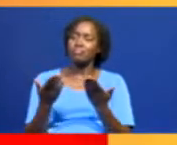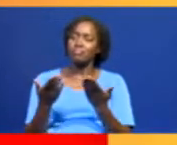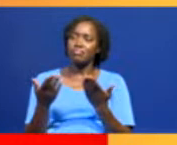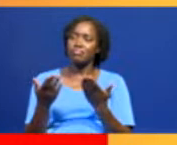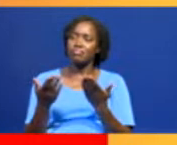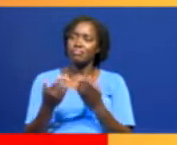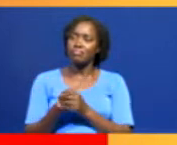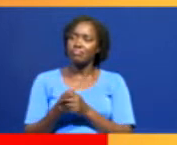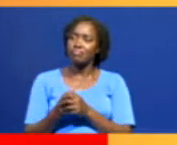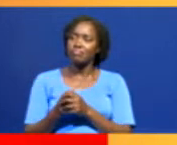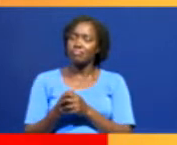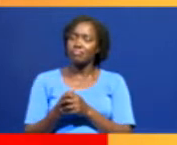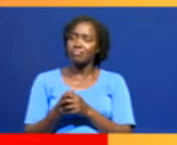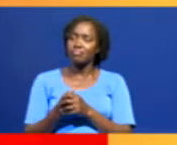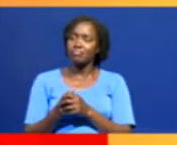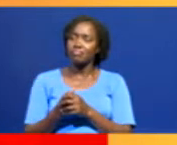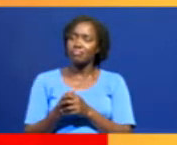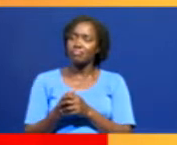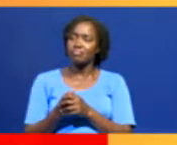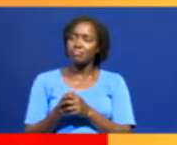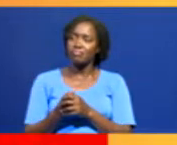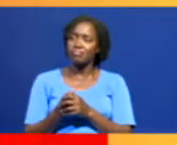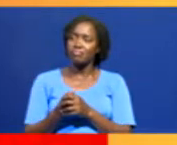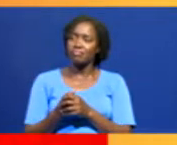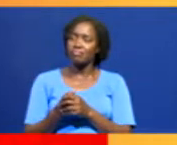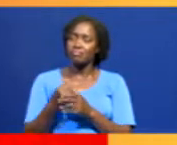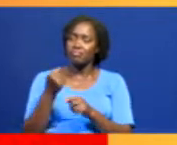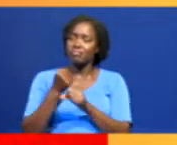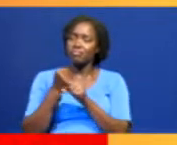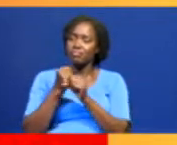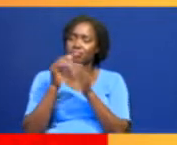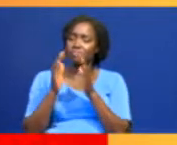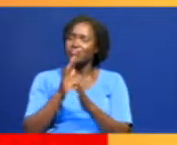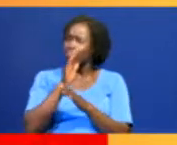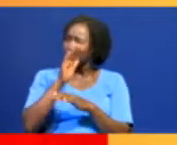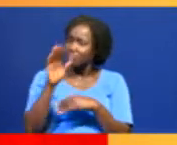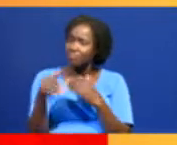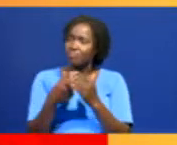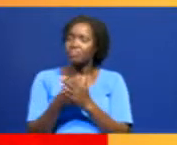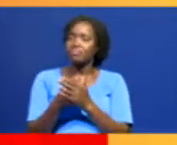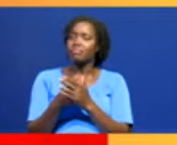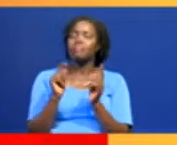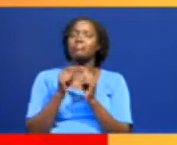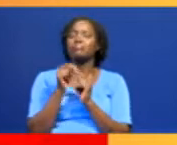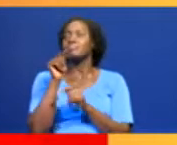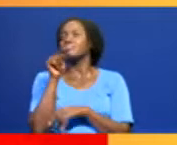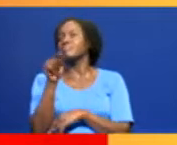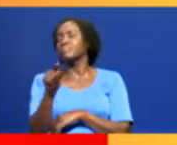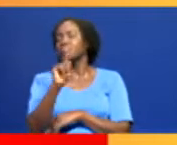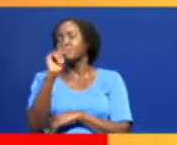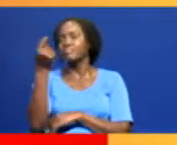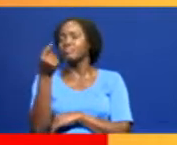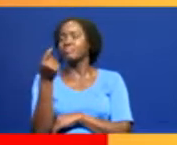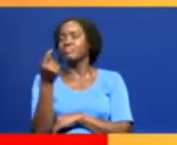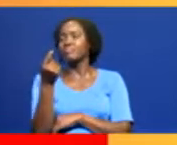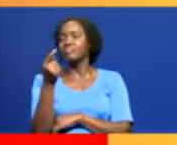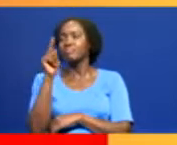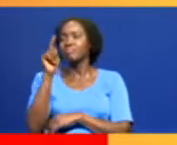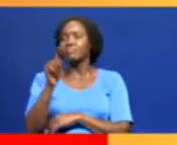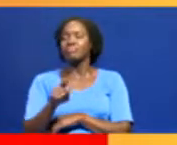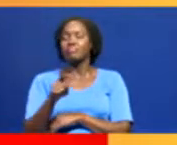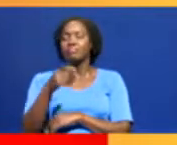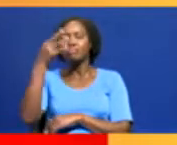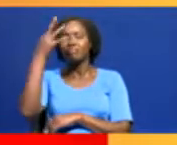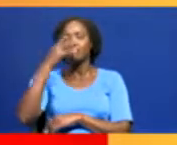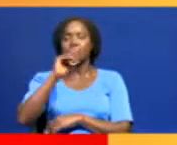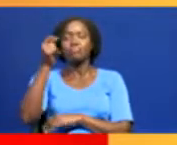hilo. Ukienda pale, karibu wafanyikazi wote ni wa ile kabila. Na Kenya inasemekana kwamba lazima tuwe na uso ya